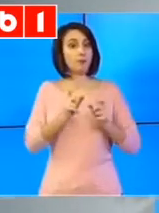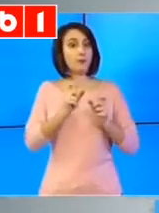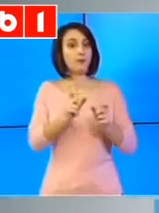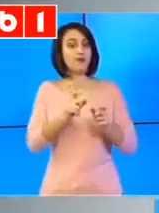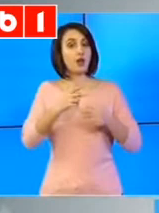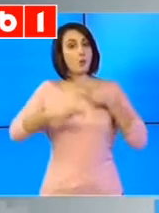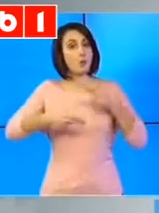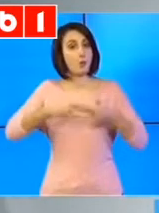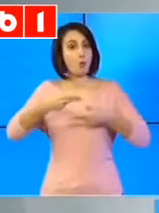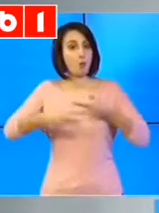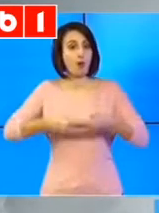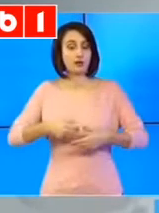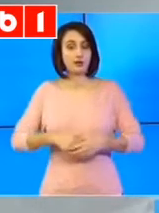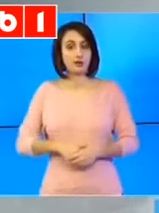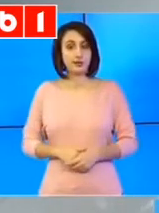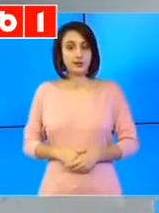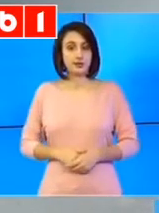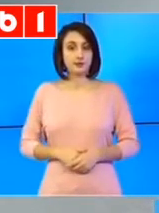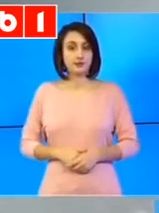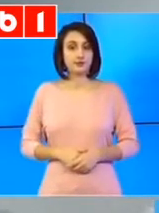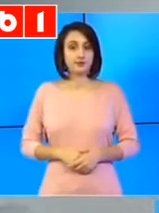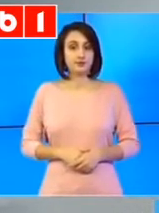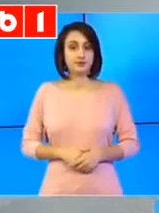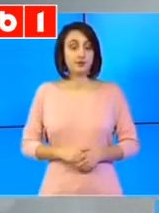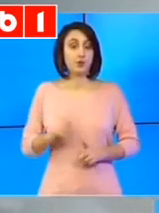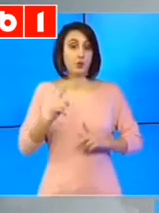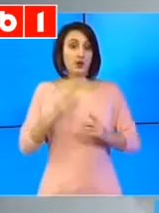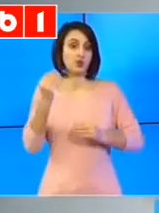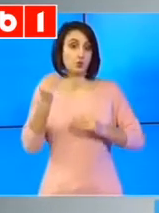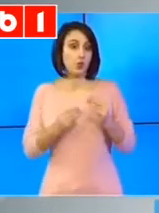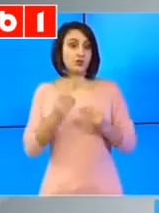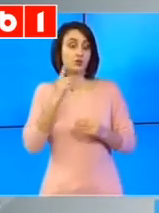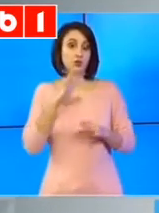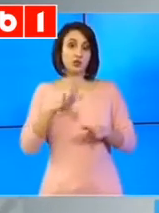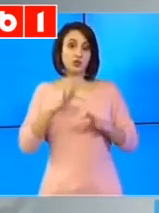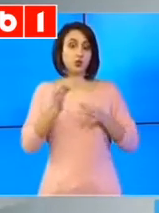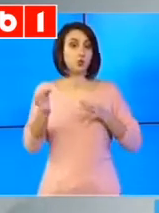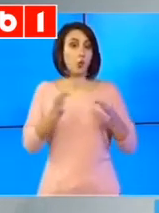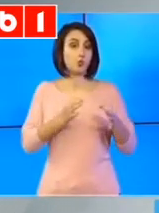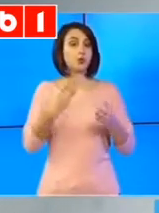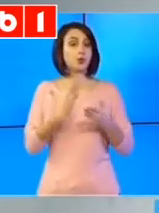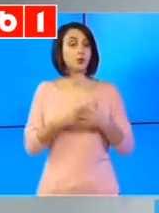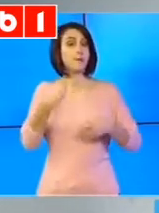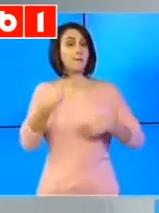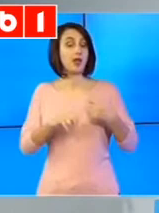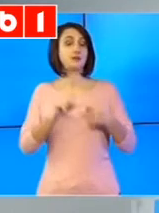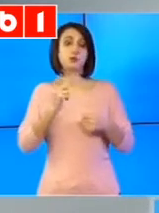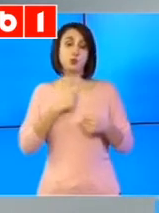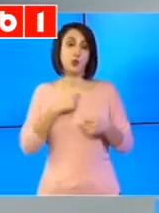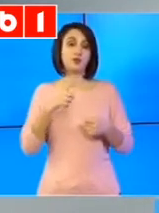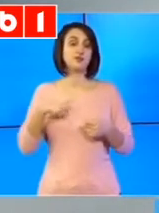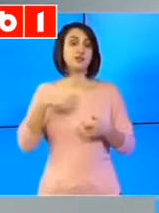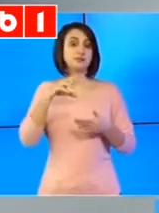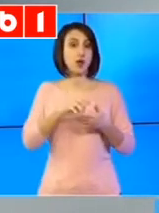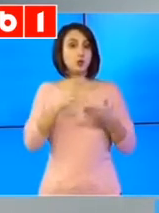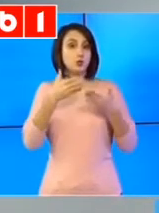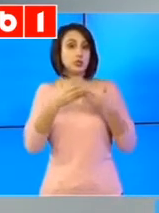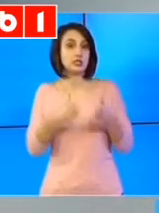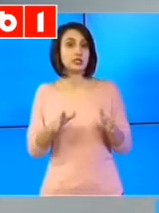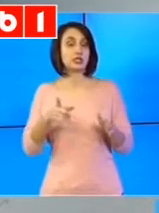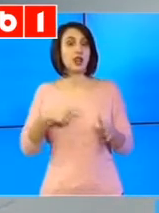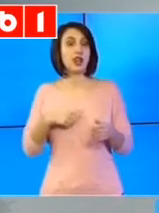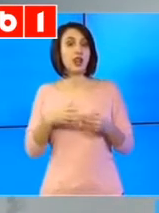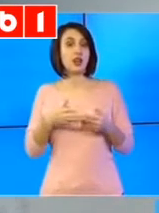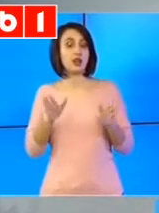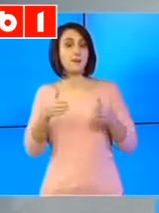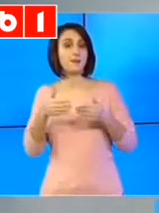prevenirii răspândirii infecțiilor cu noul coronavirus. În unele situații au fost găsite soluții pentru ca piețele să poată deveni spații deschise, fiind